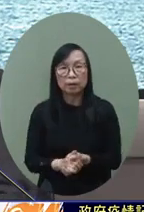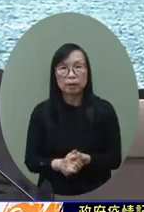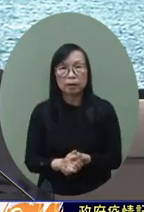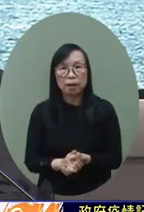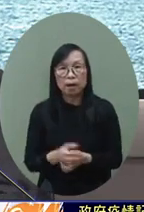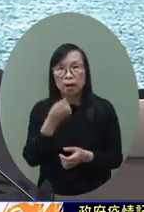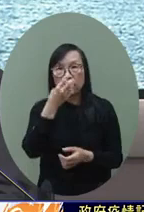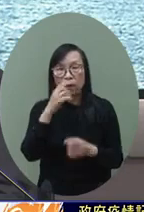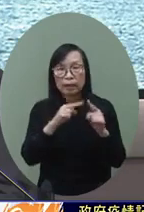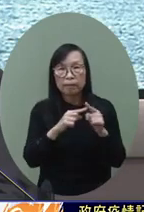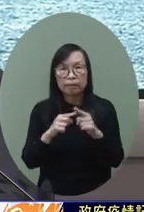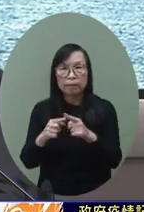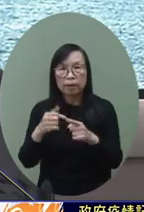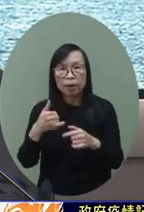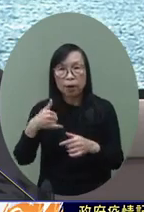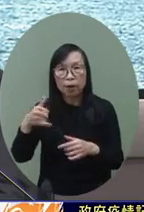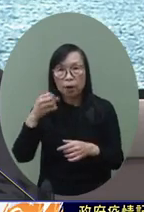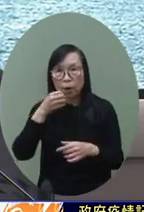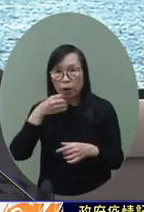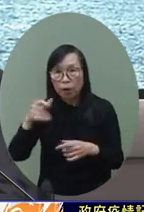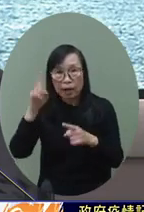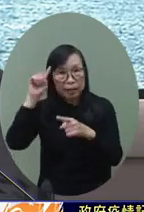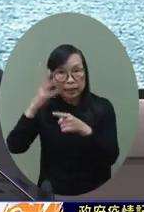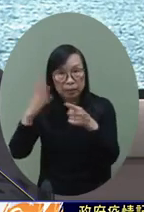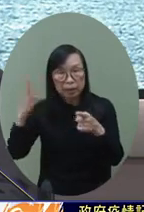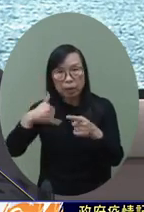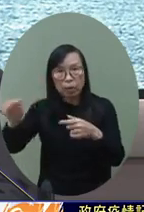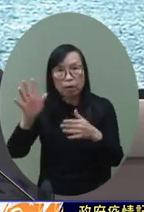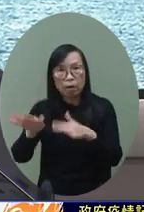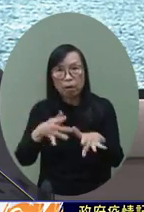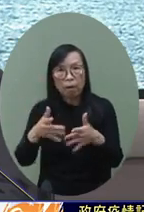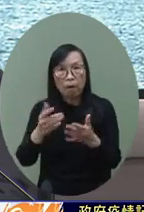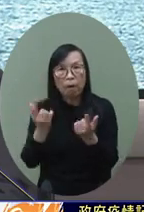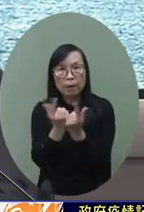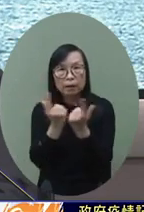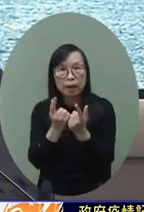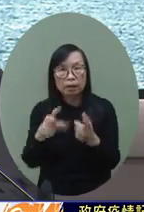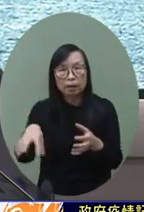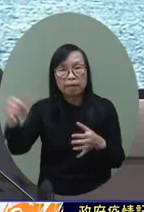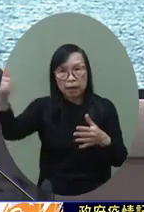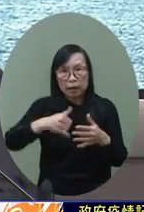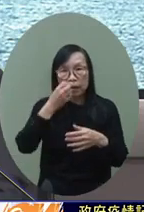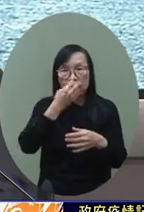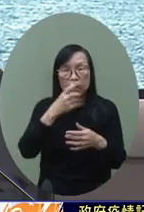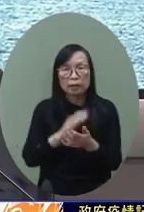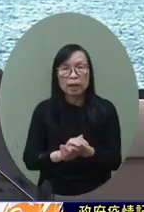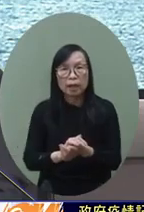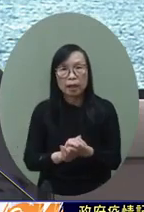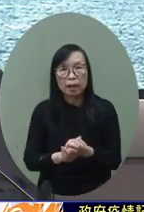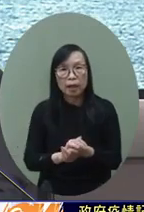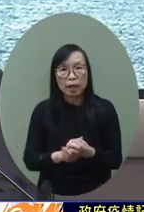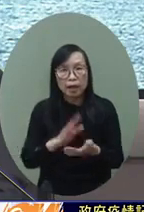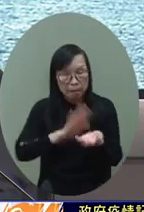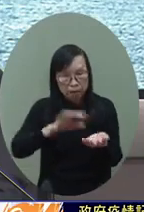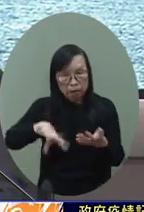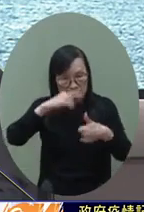港居民如果佢係去過14日之內去過河北省，翻嚟香港嘅時候咧，都要進行嗰、那個病毒嘅測